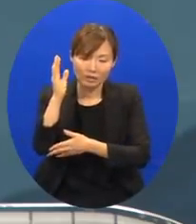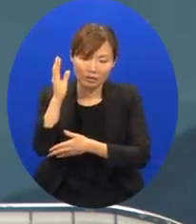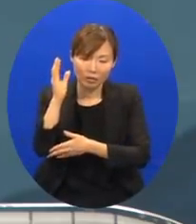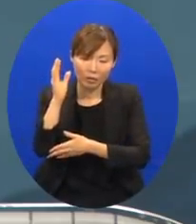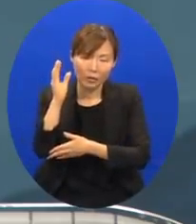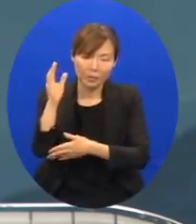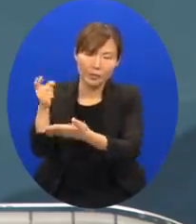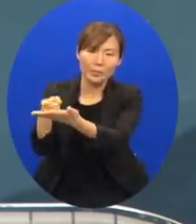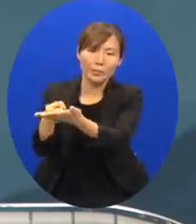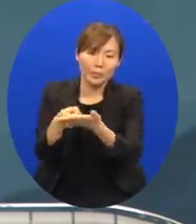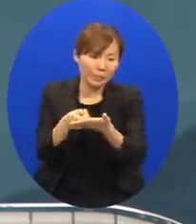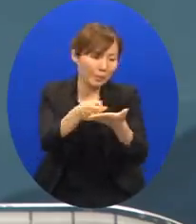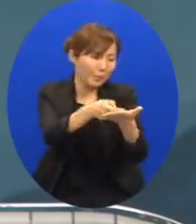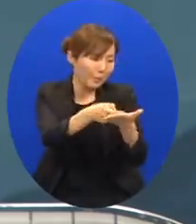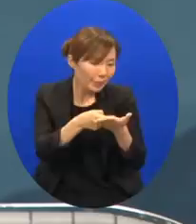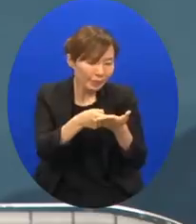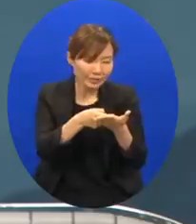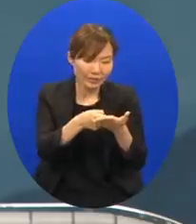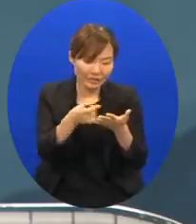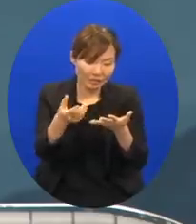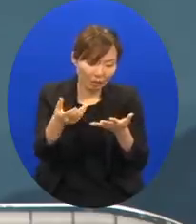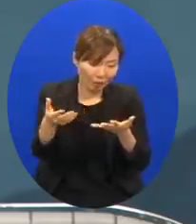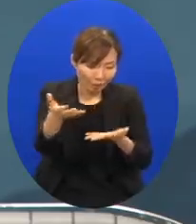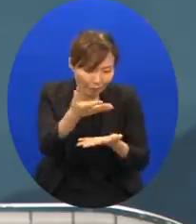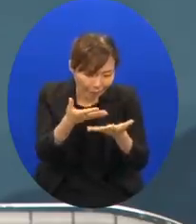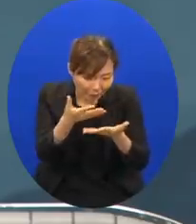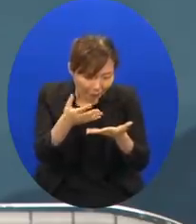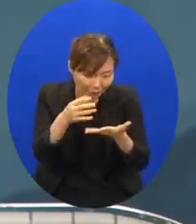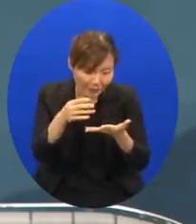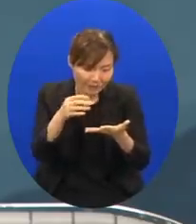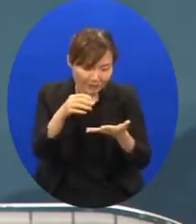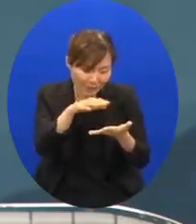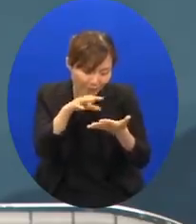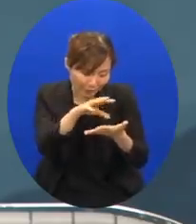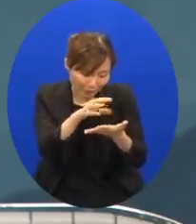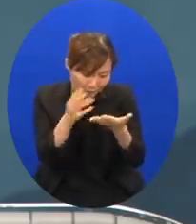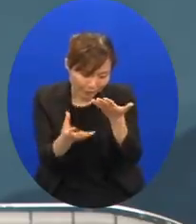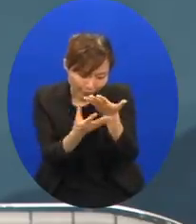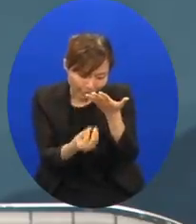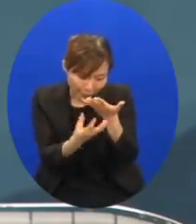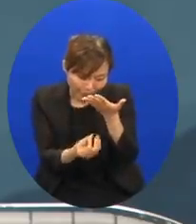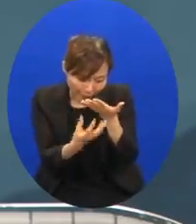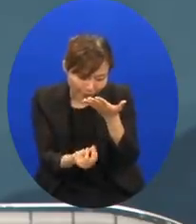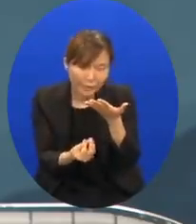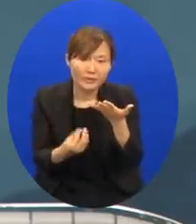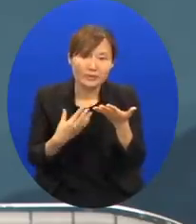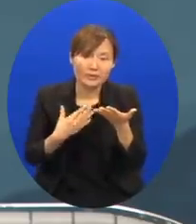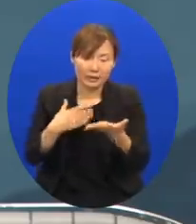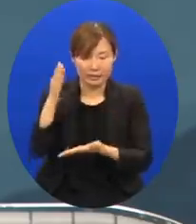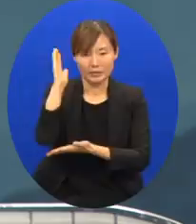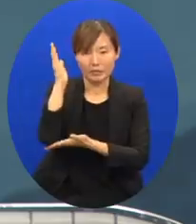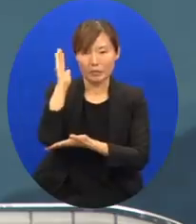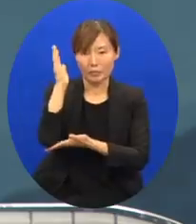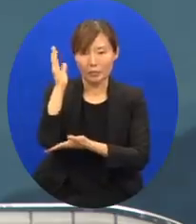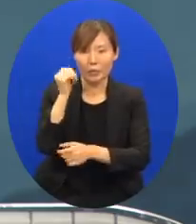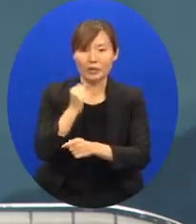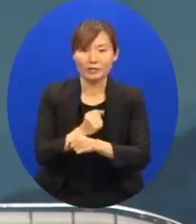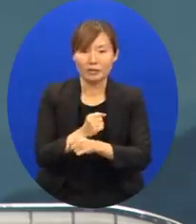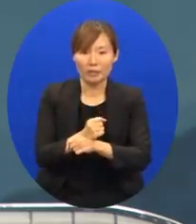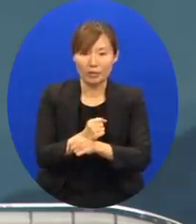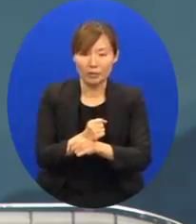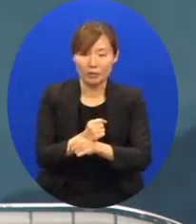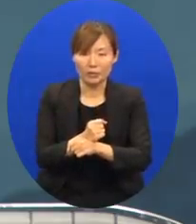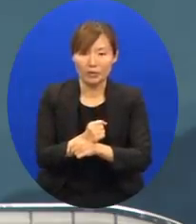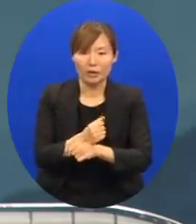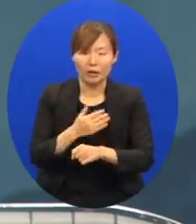할 수 있었습니다 교인들이 성령을 총 만하게 받는 것을 그렇게 3회 해서 자기가 가만